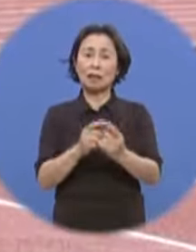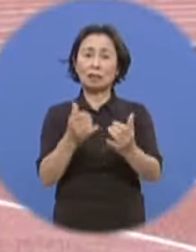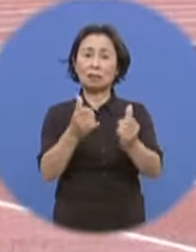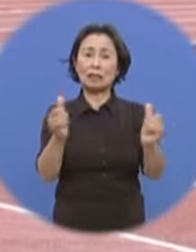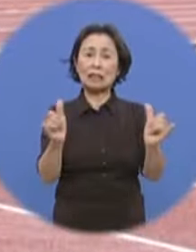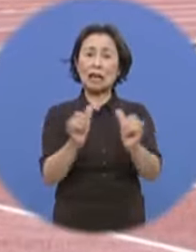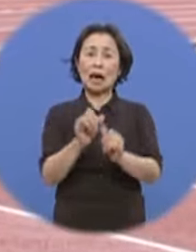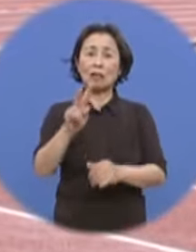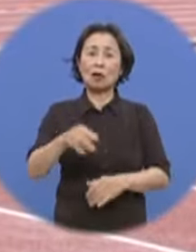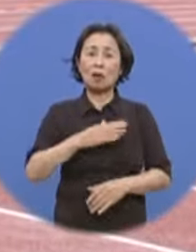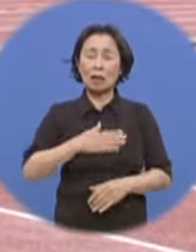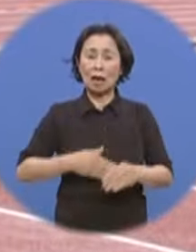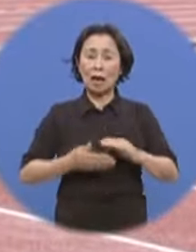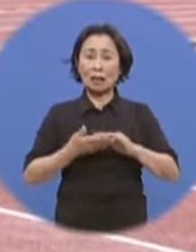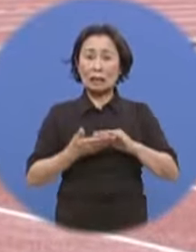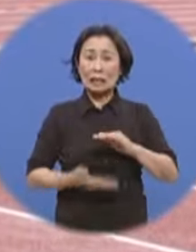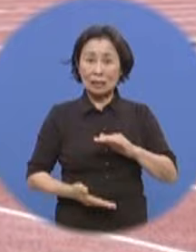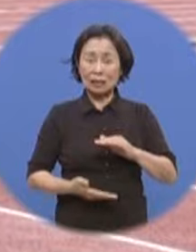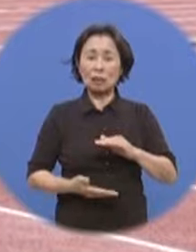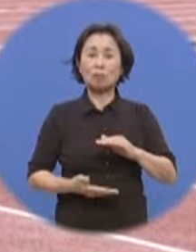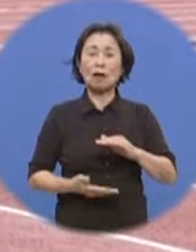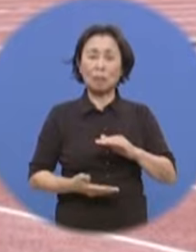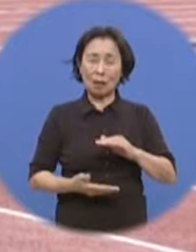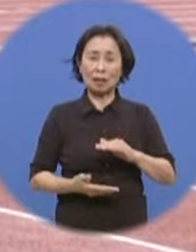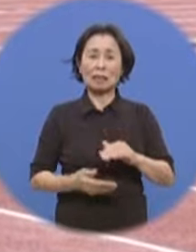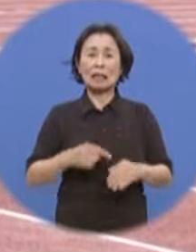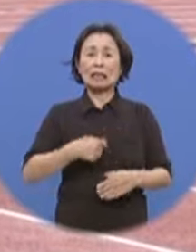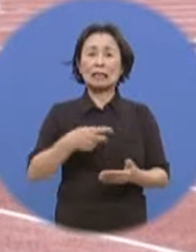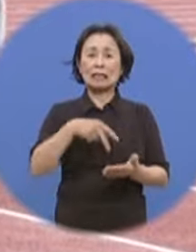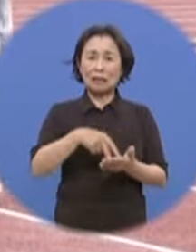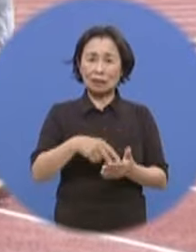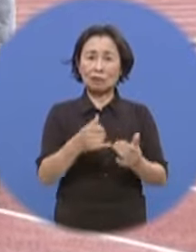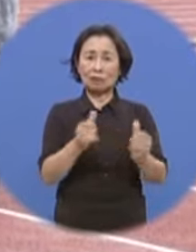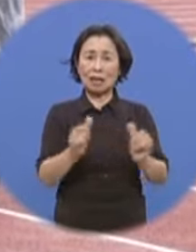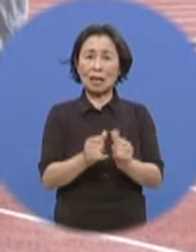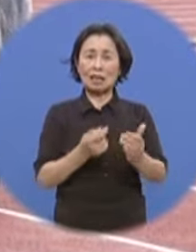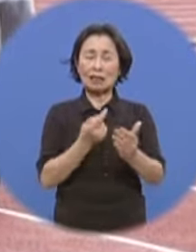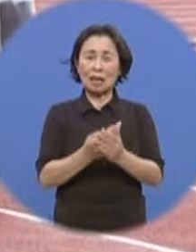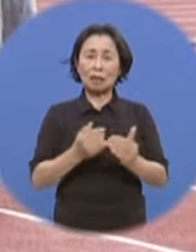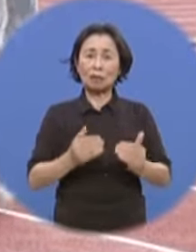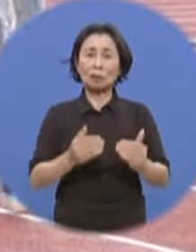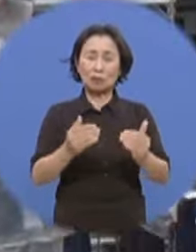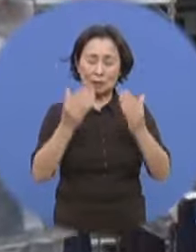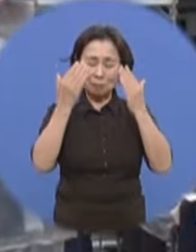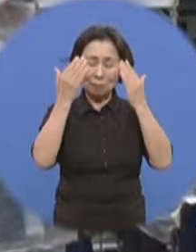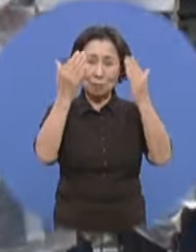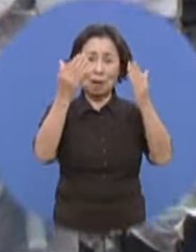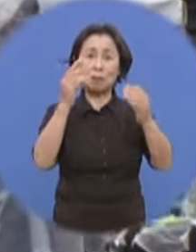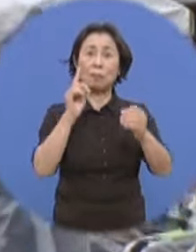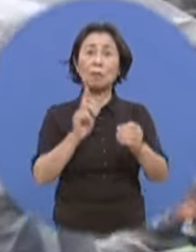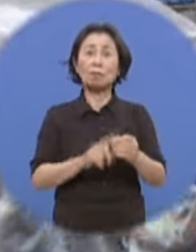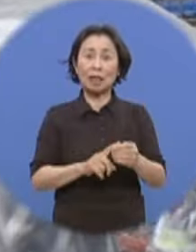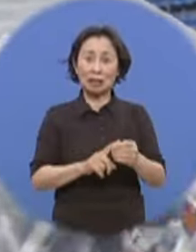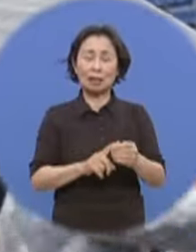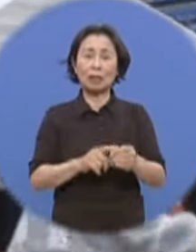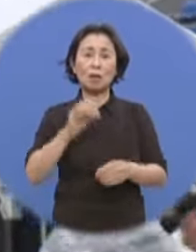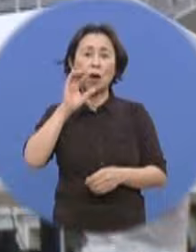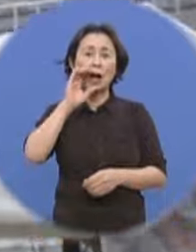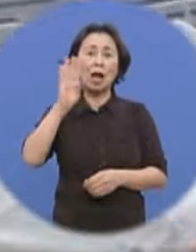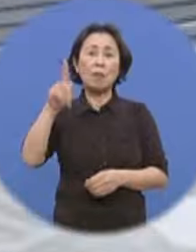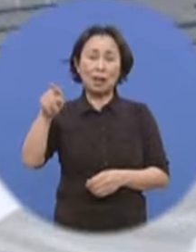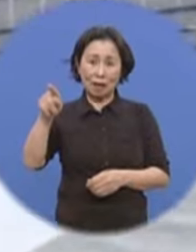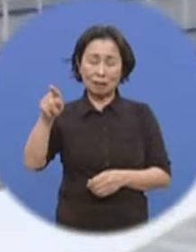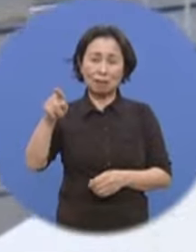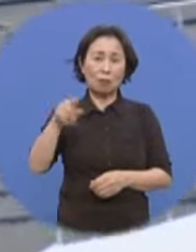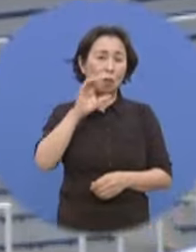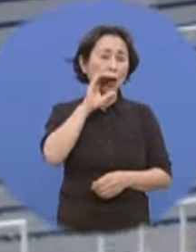理解と認識を深め自立と社会参加の促進に寄与することを目的に和歌山県と和歌山